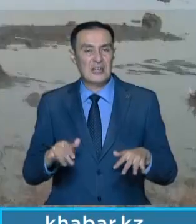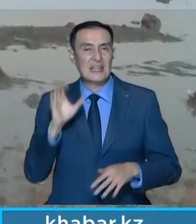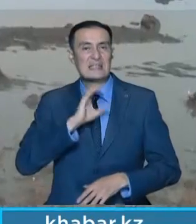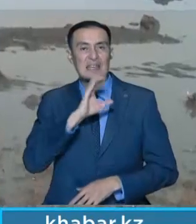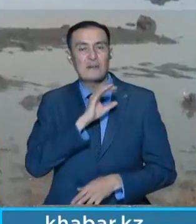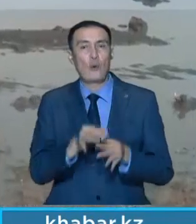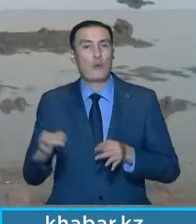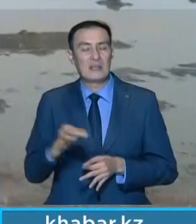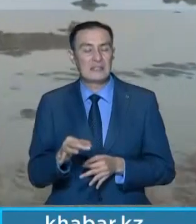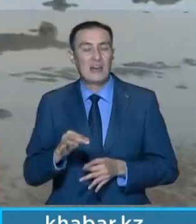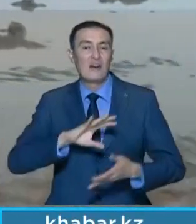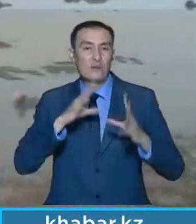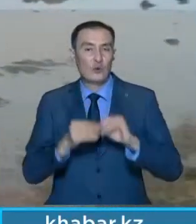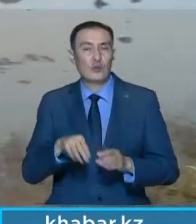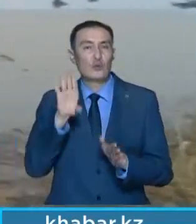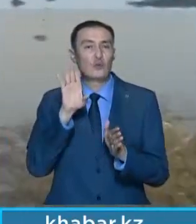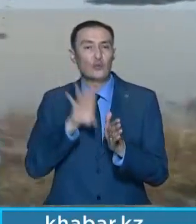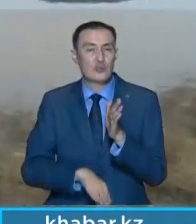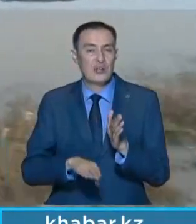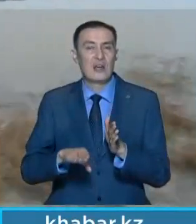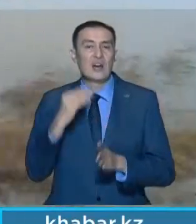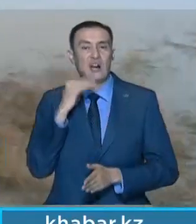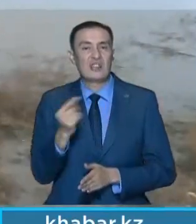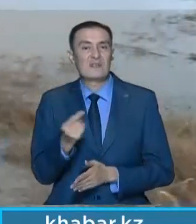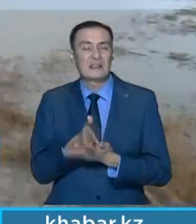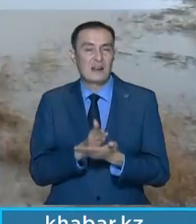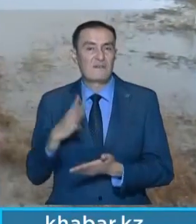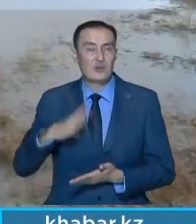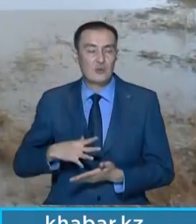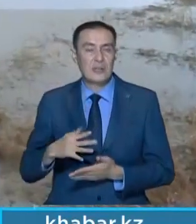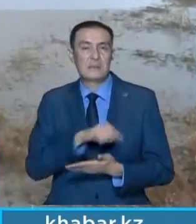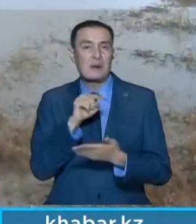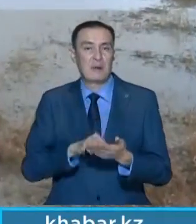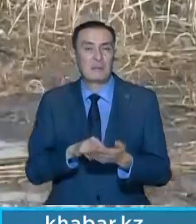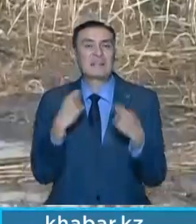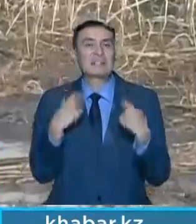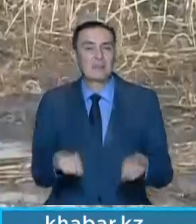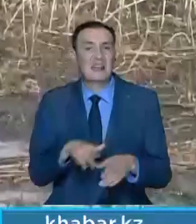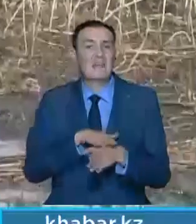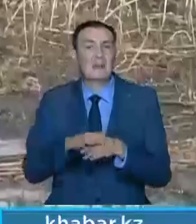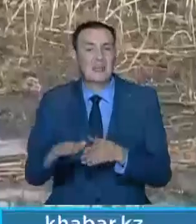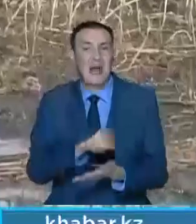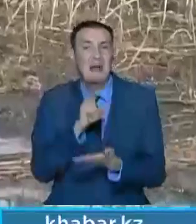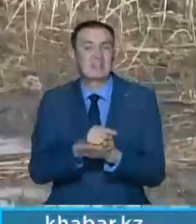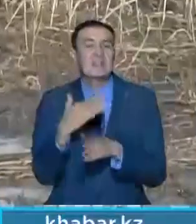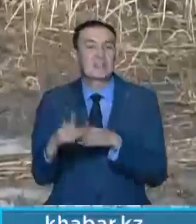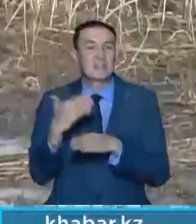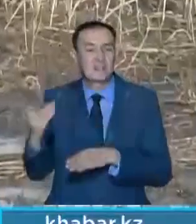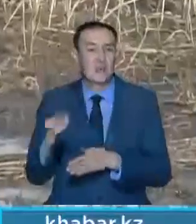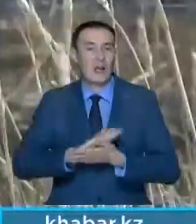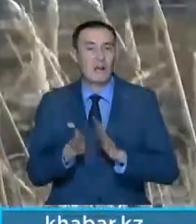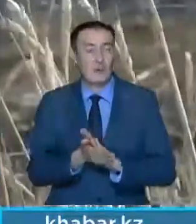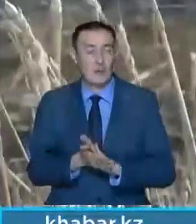во время уборки урожая сказались на качестве зерна из-за этого аграрии столкнулись с проблемой сбыта и выпол обяза взятых по